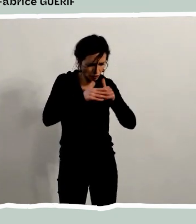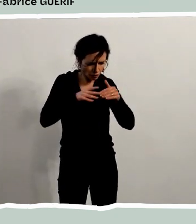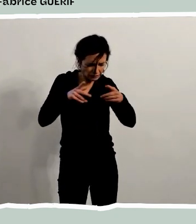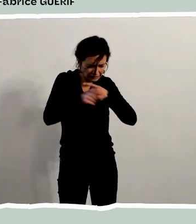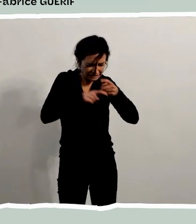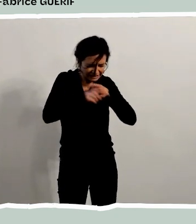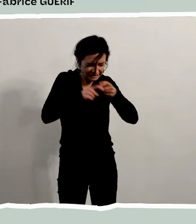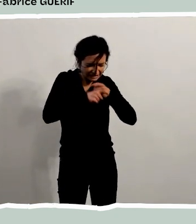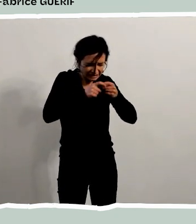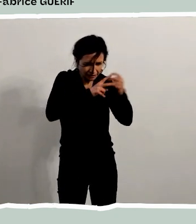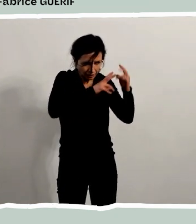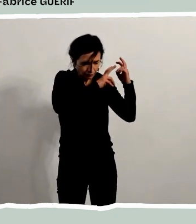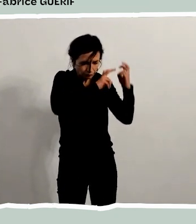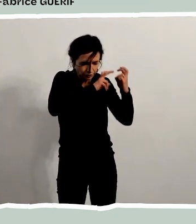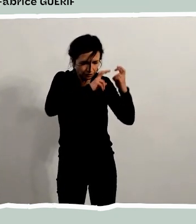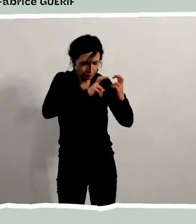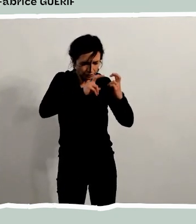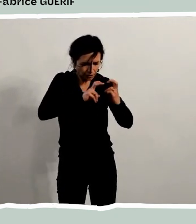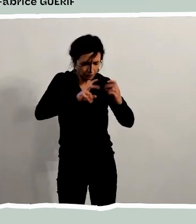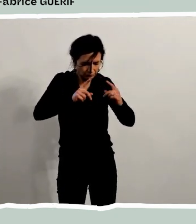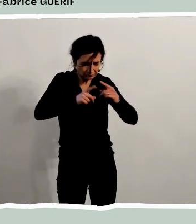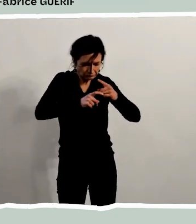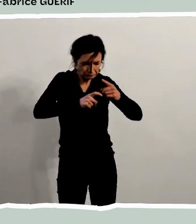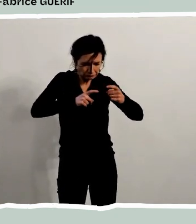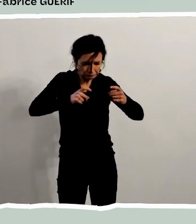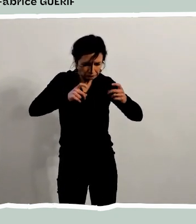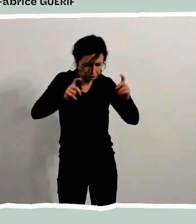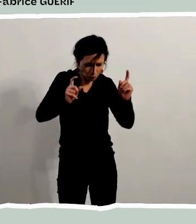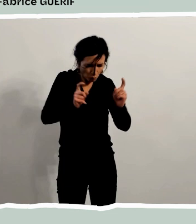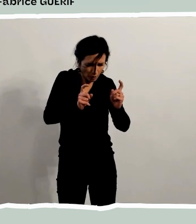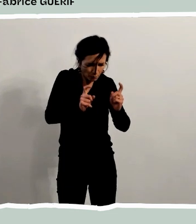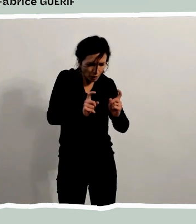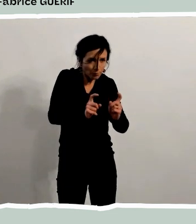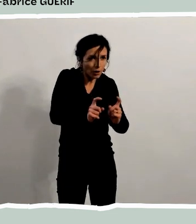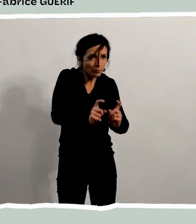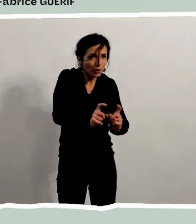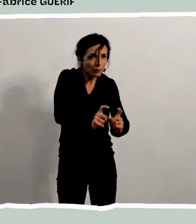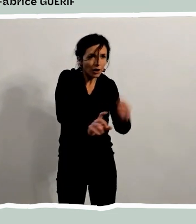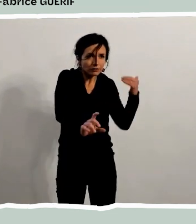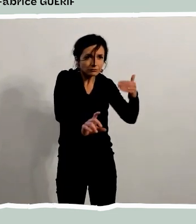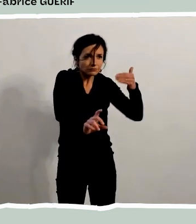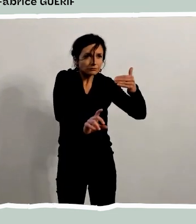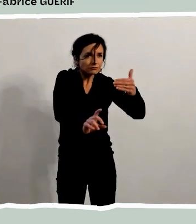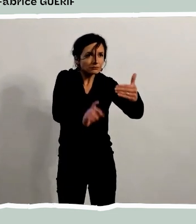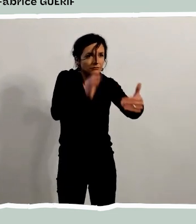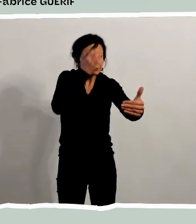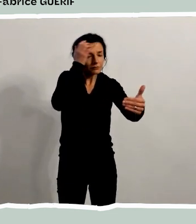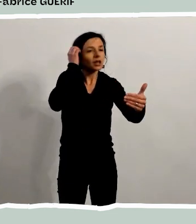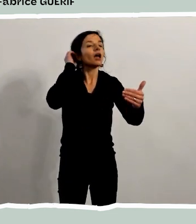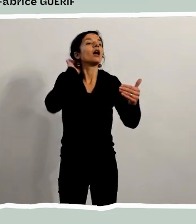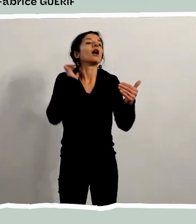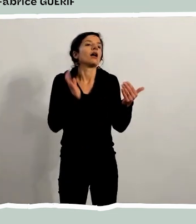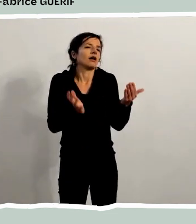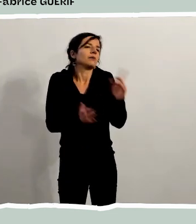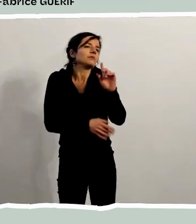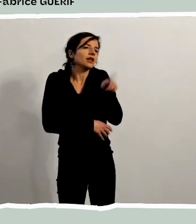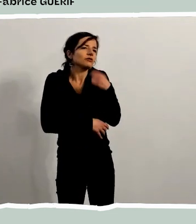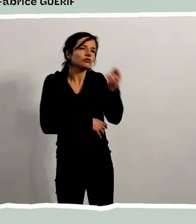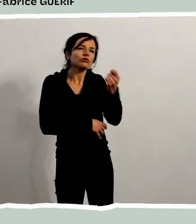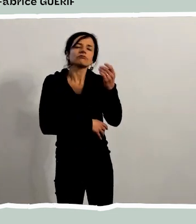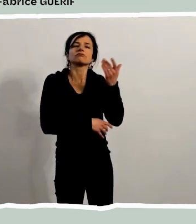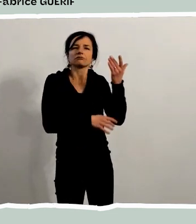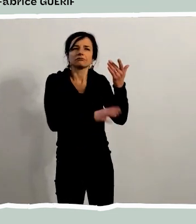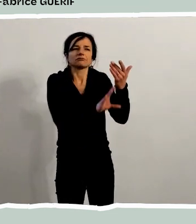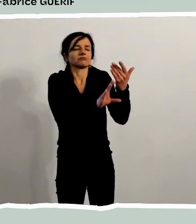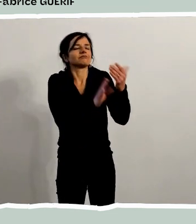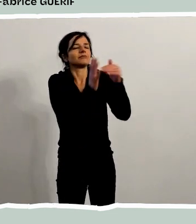et que la production de spermatozoïdes, elle, déclinait avec le temps. Alors bien sûr, il y avait plus d'études dans les